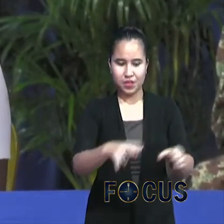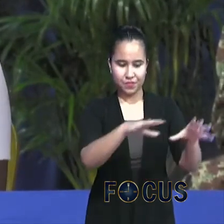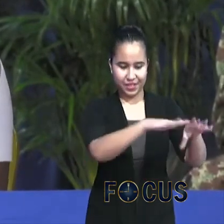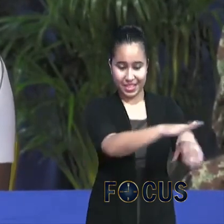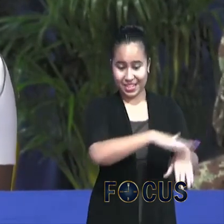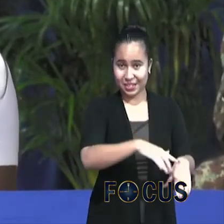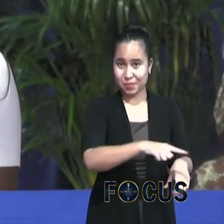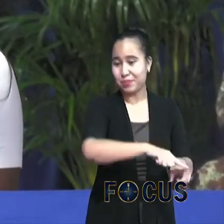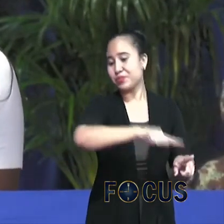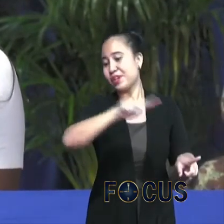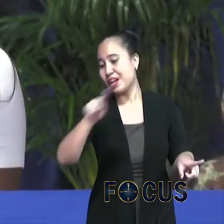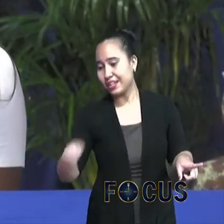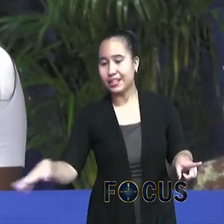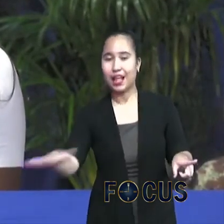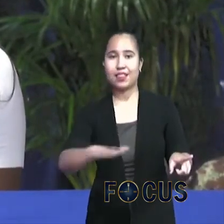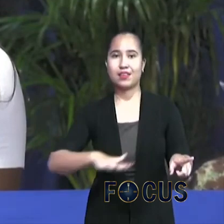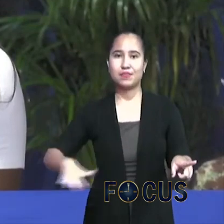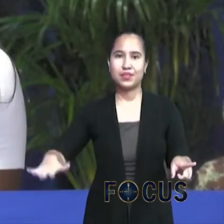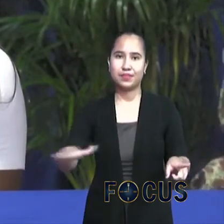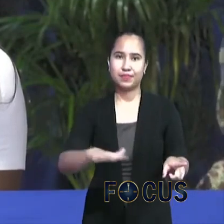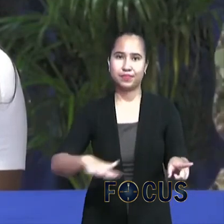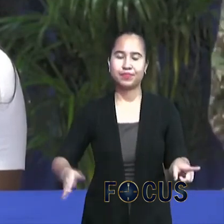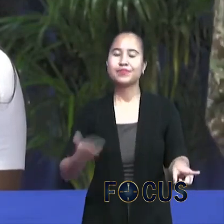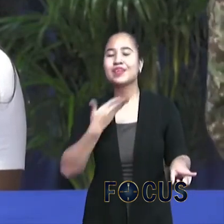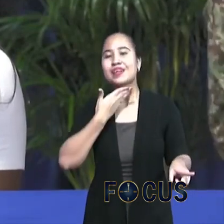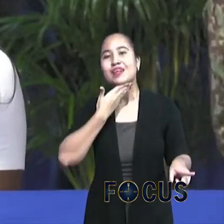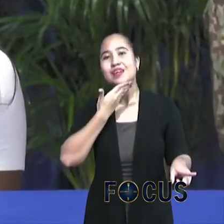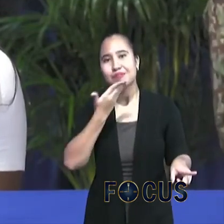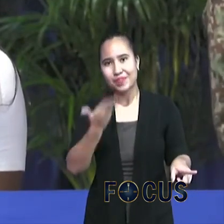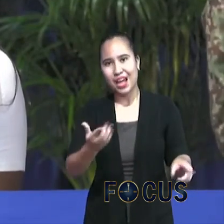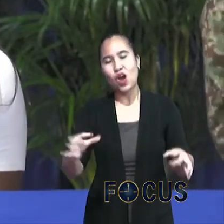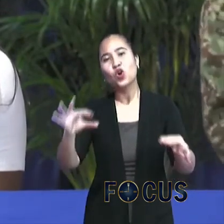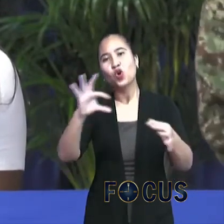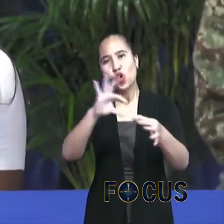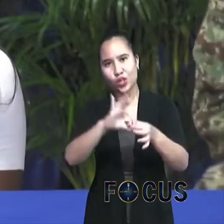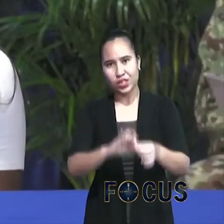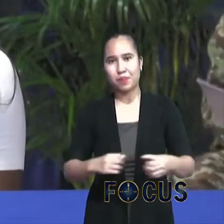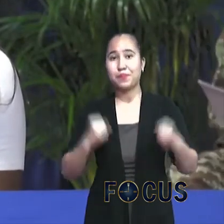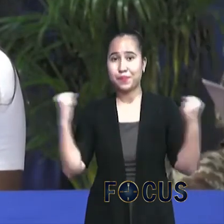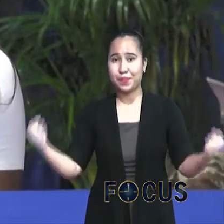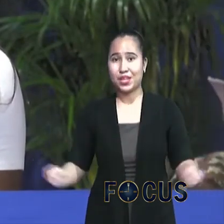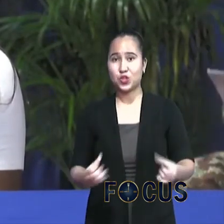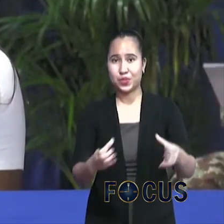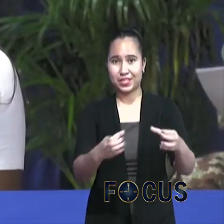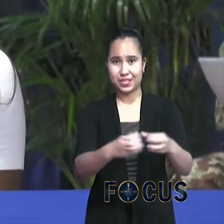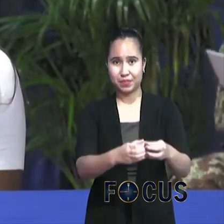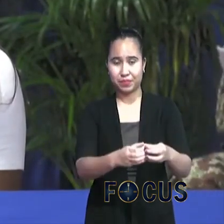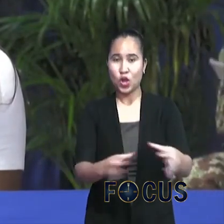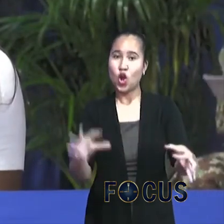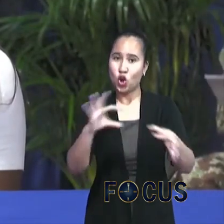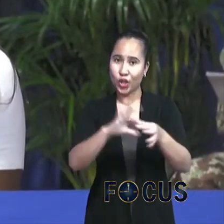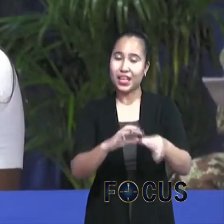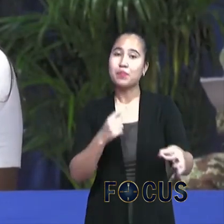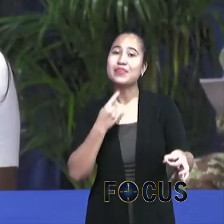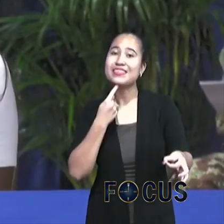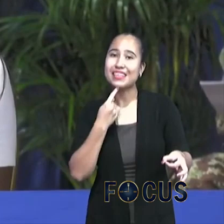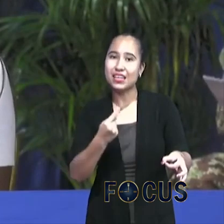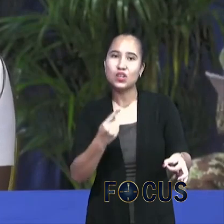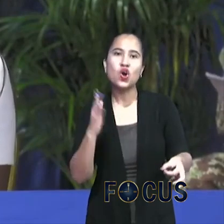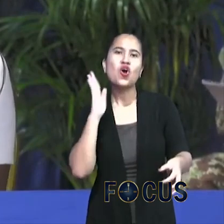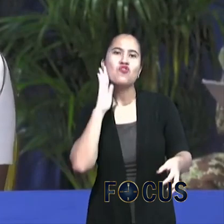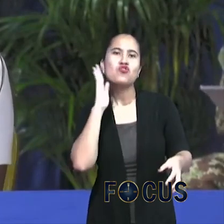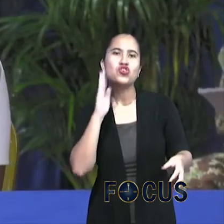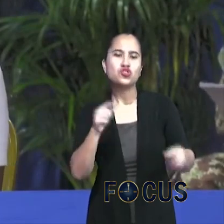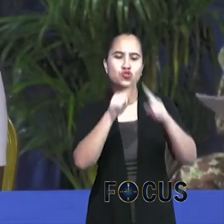naar het andere gebied moeten gaan, is dus gevraagd dat ze contact opnemen met het managementteam. En contact opnemen betekent dat u verzoek